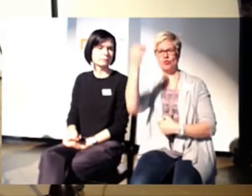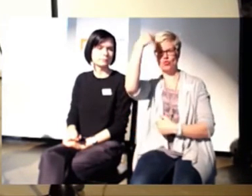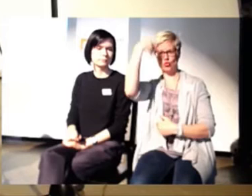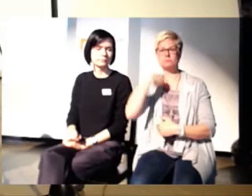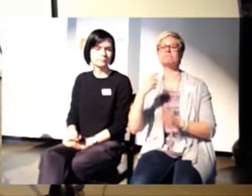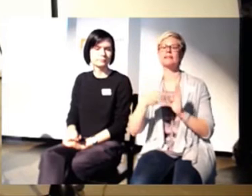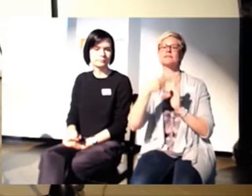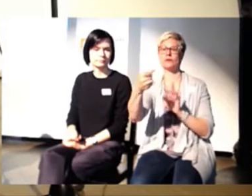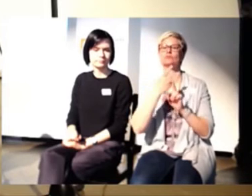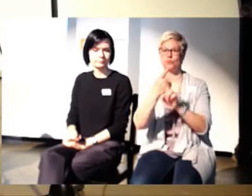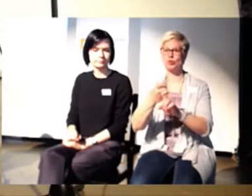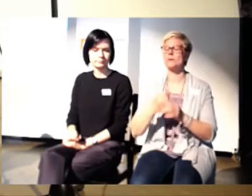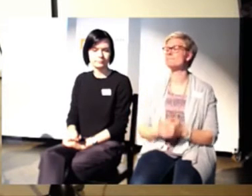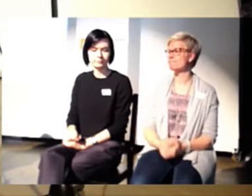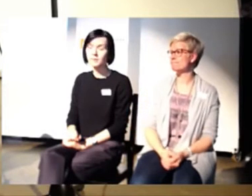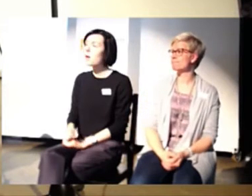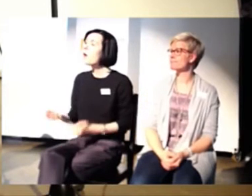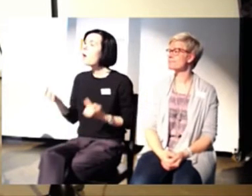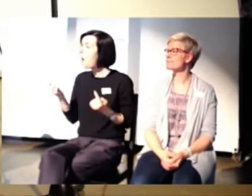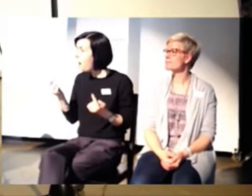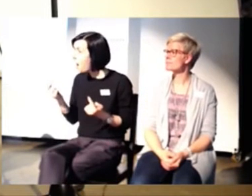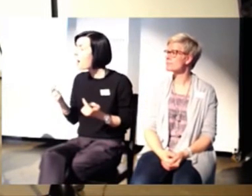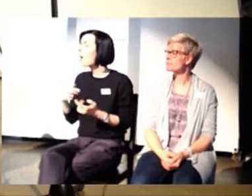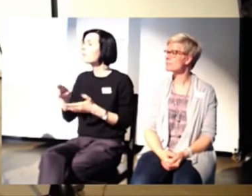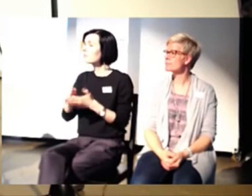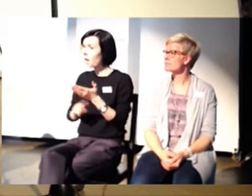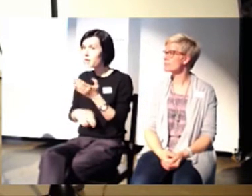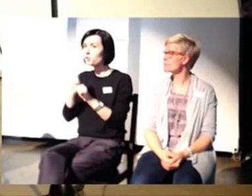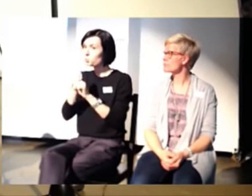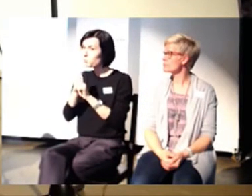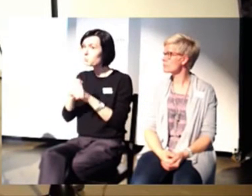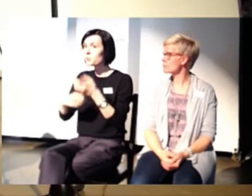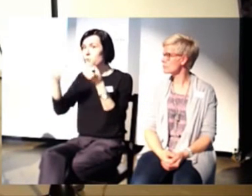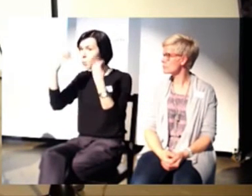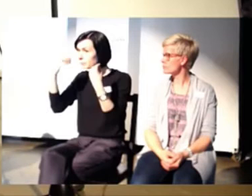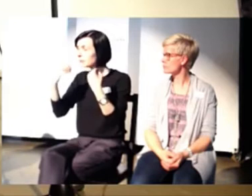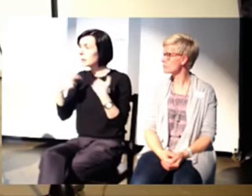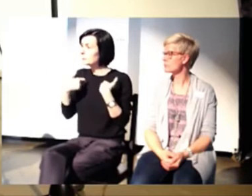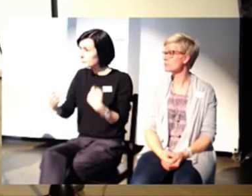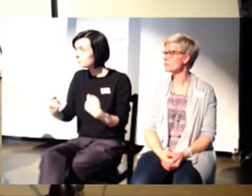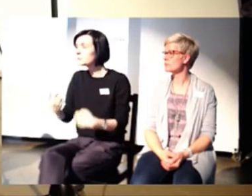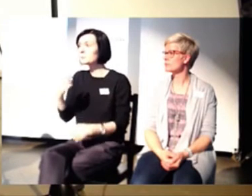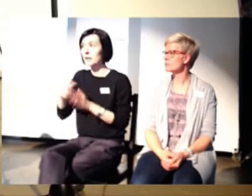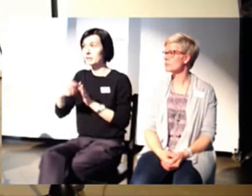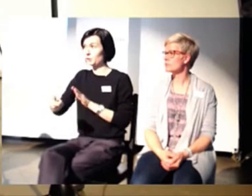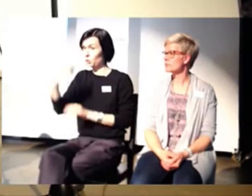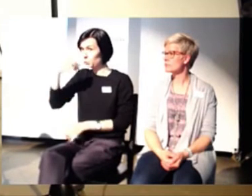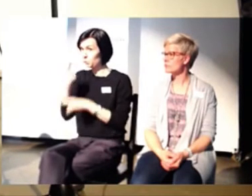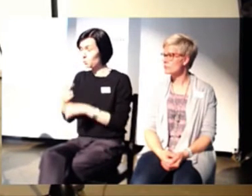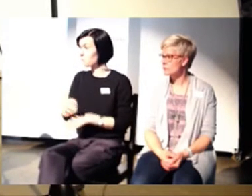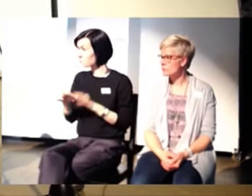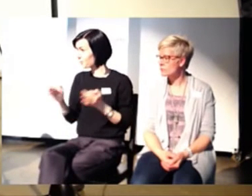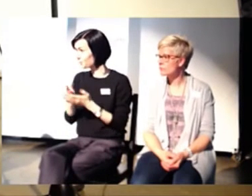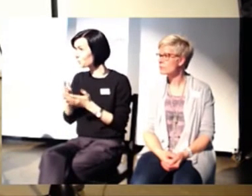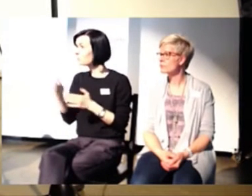kaatuminen. Hän opiskelee taiteen tekemistä innostuneesti ja ensi viikollakin myös kurssille. Hieno homma.